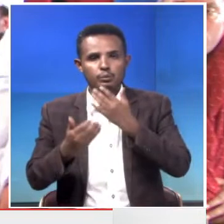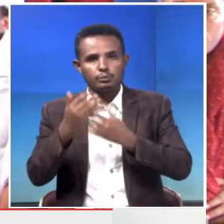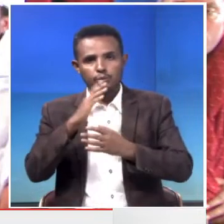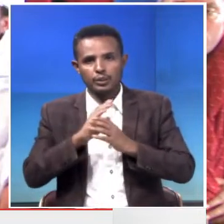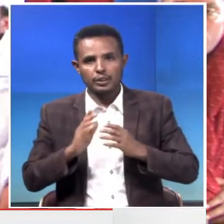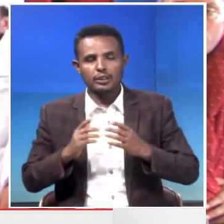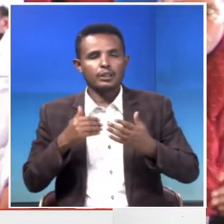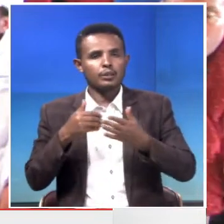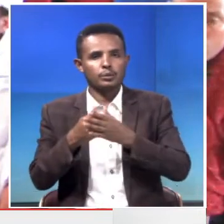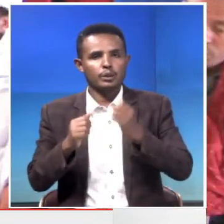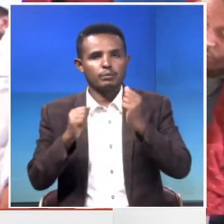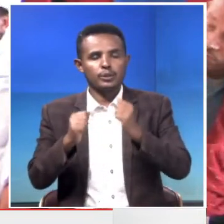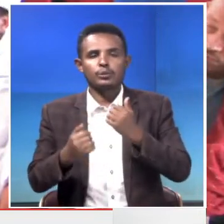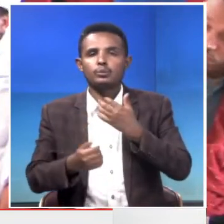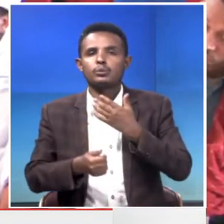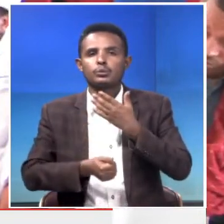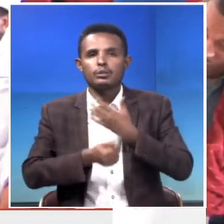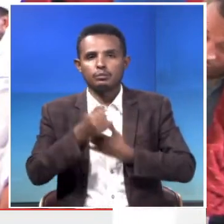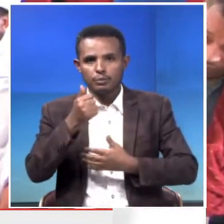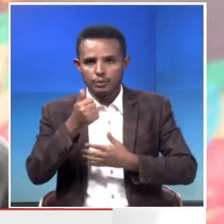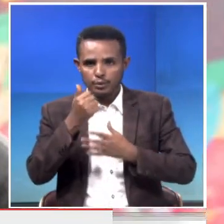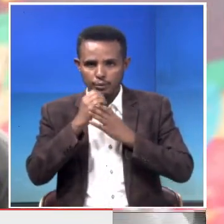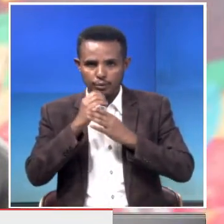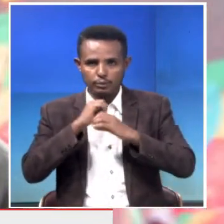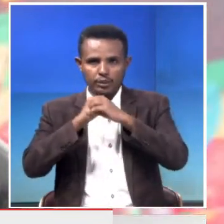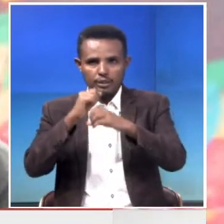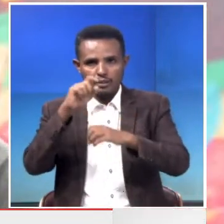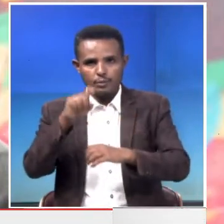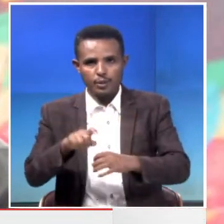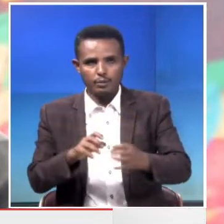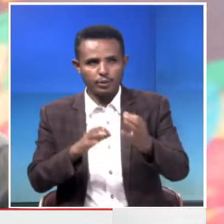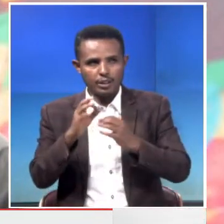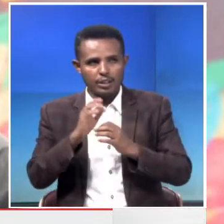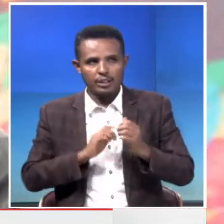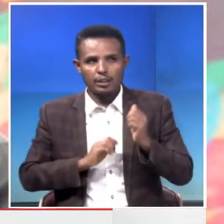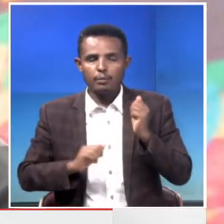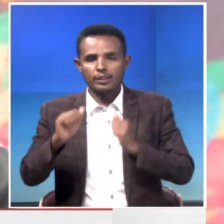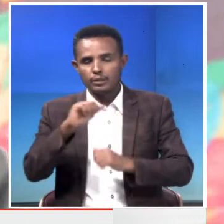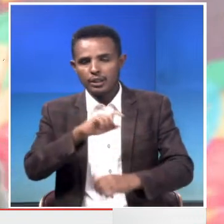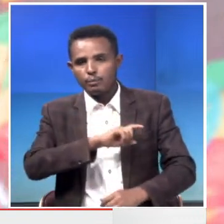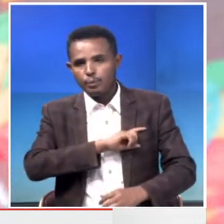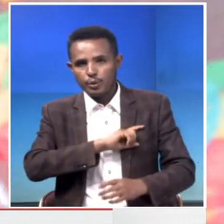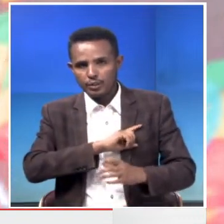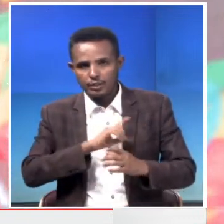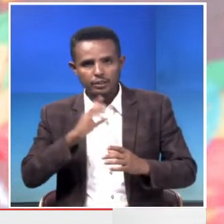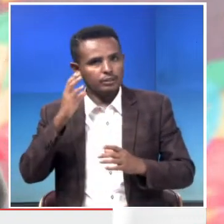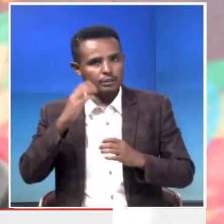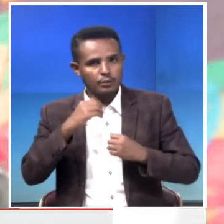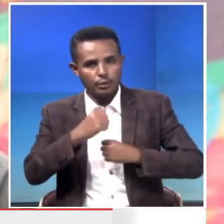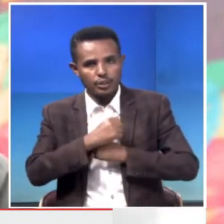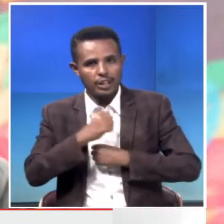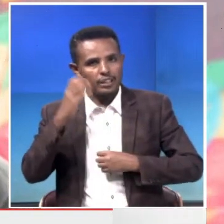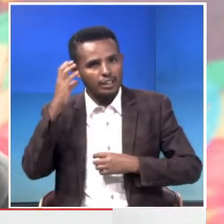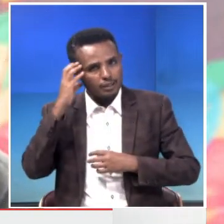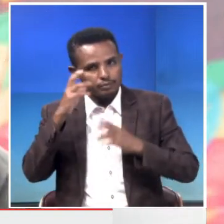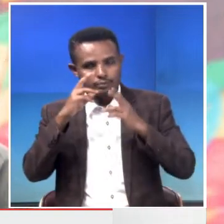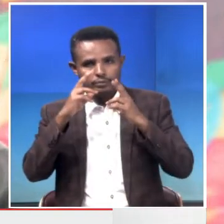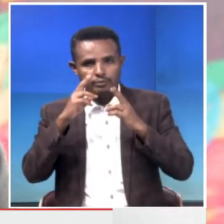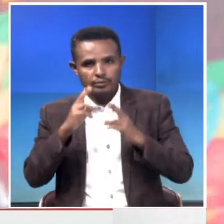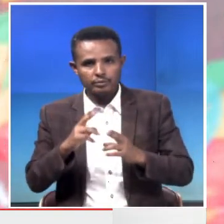ሊታደጋቸው እንደሚገባ የውይይቱ ተሳታፊዎች ተናግረዋል። ከማንም ቀድሞ ፖሊስን እናከብራለን፣ እንወዳለን፣ እንሰማለን። ፖሊስ